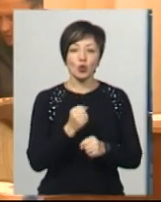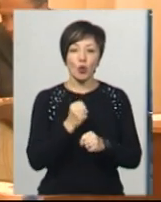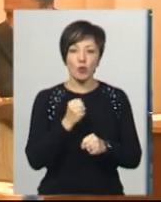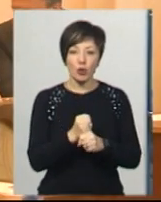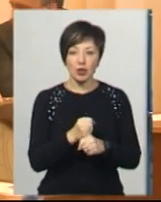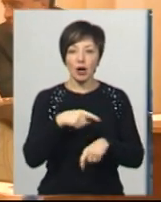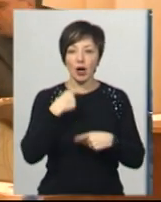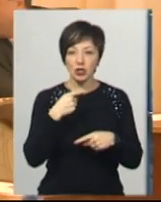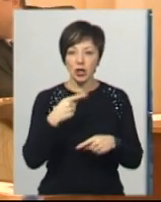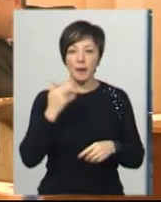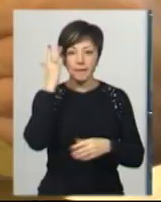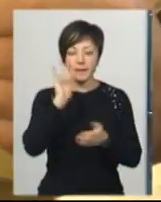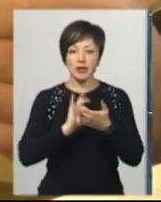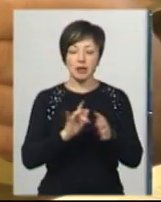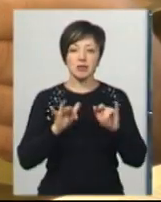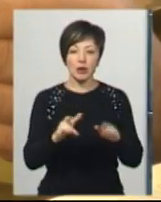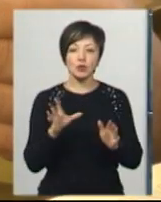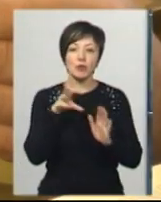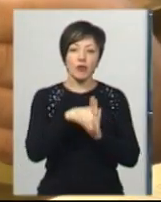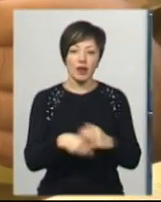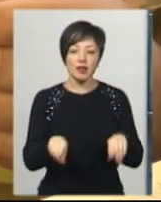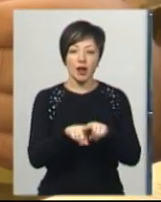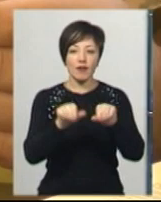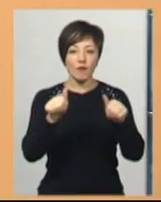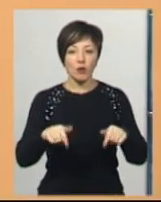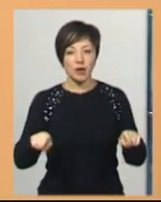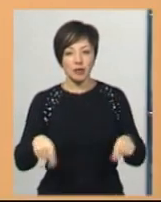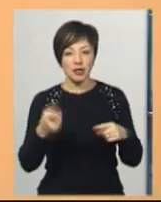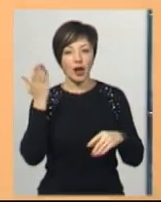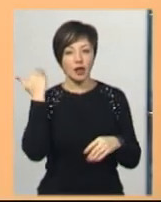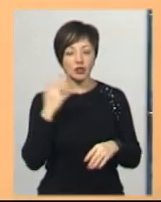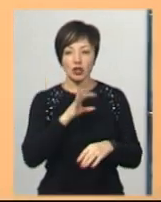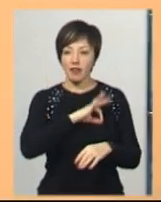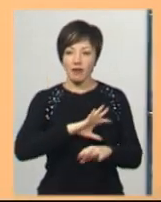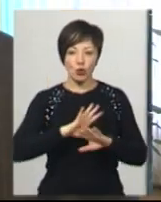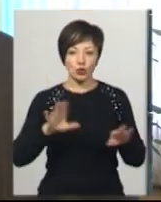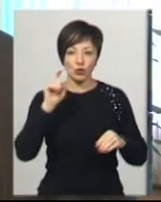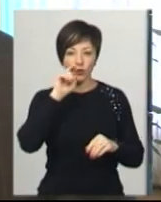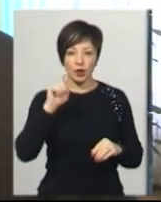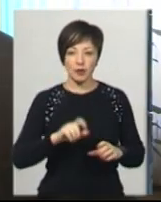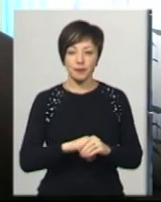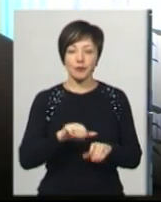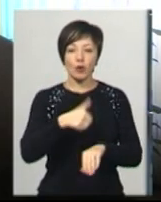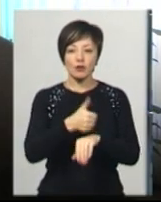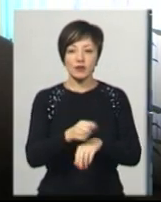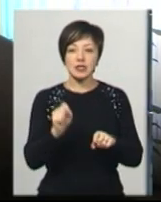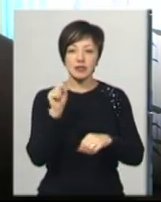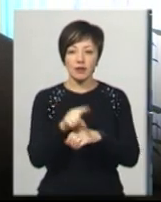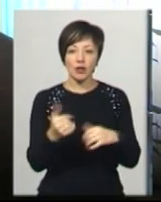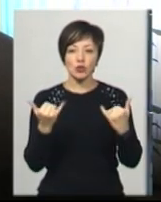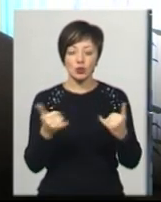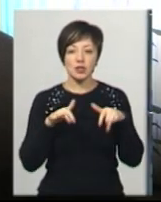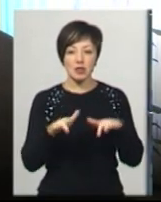Юрій Брендіков каже, мета сьогоднішнього заходу – запровадити такі форми реабілітації, які раніше не використовували в Україні. Основним завданням сьогоднішнього